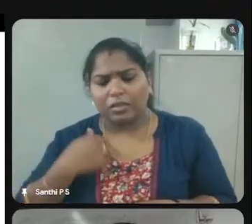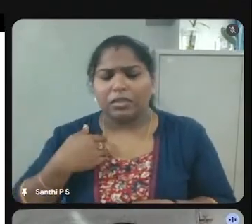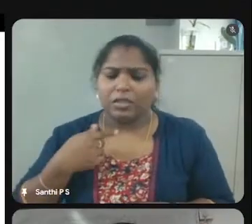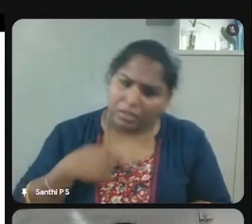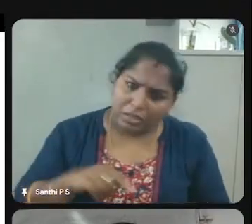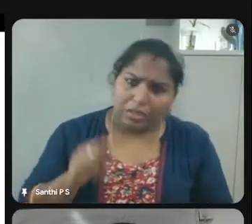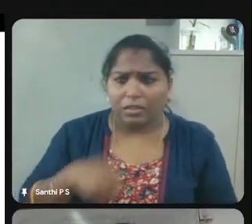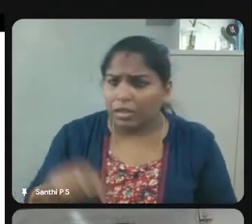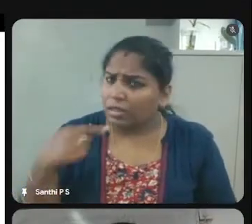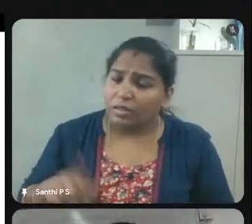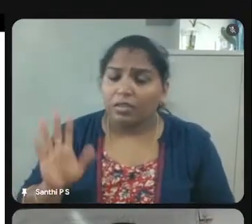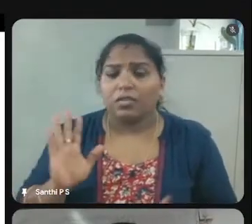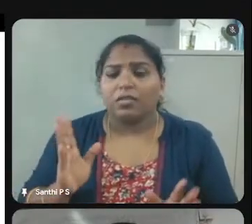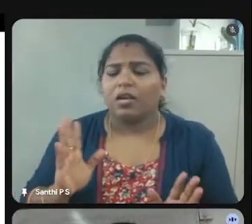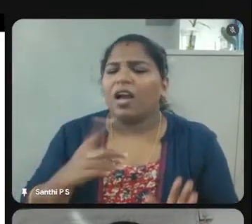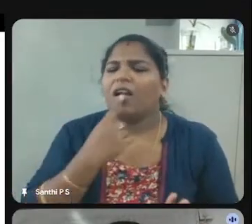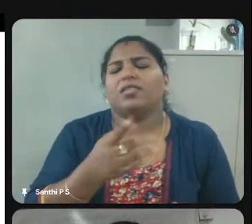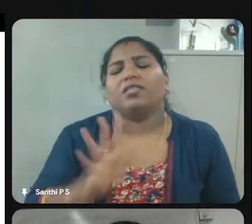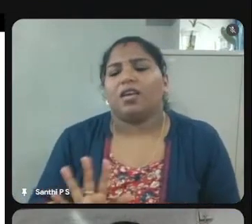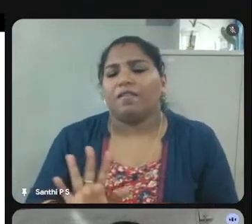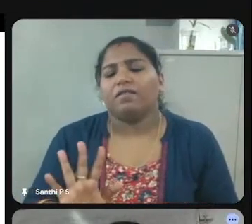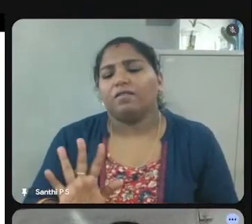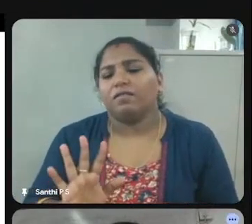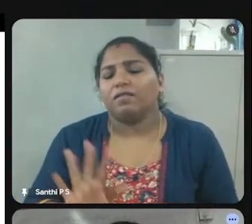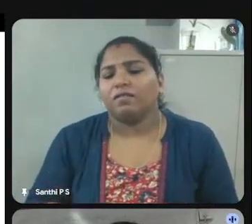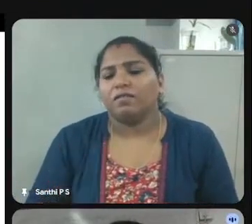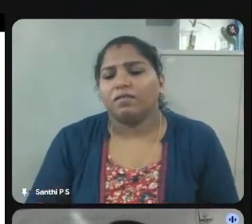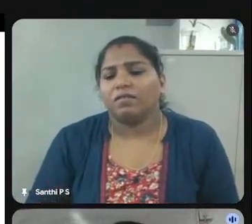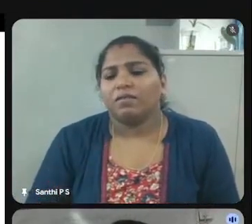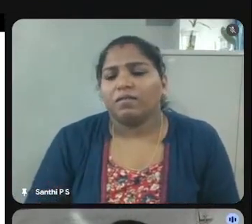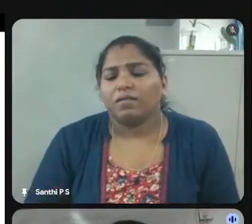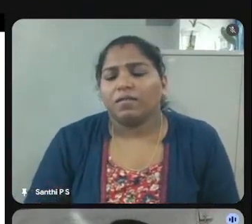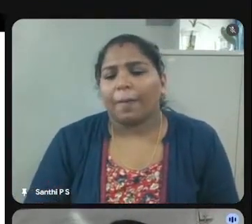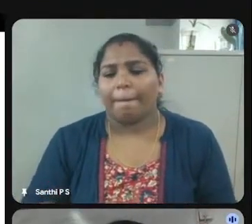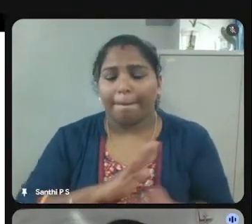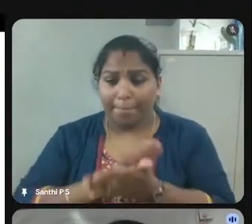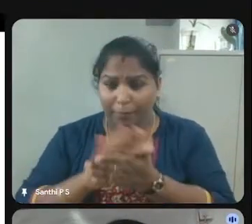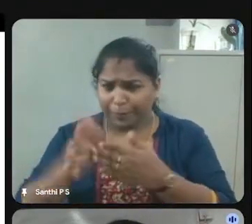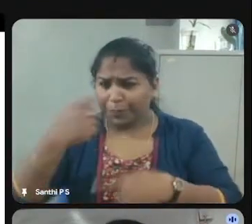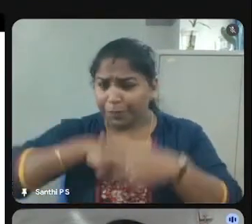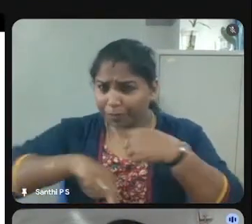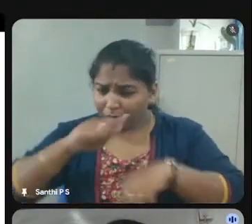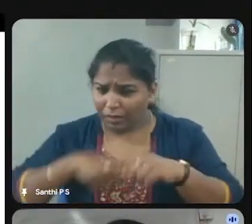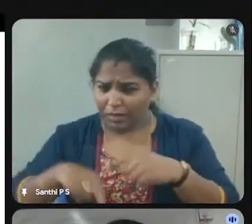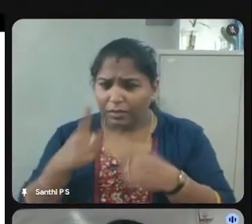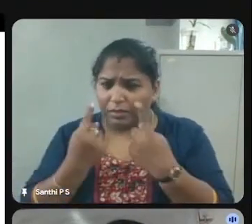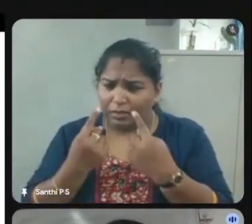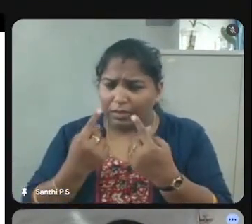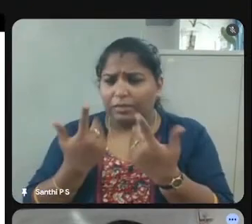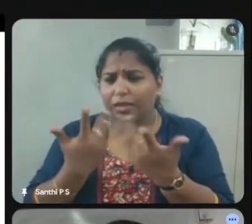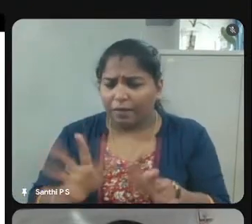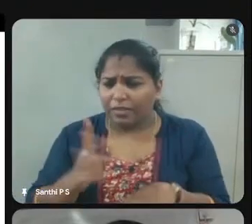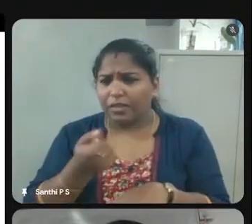ശരിയല്ലേ? പിന്നെ ഞാൻ എന്ത് ചെയ്യാനാണ്? ഈ ഹോർമോൺ ട്രീറ്റ്മെന്റിന് ശേഷമാണ് ഇത് കൂടുതലായിട്ട് തോന്നി